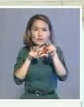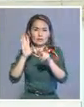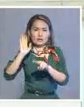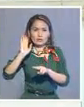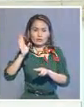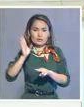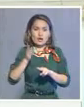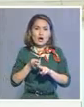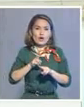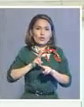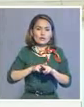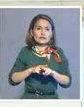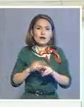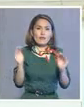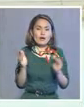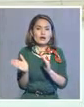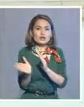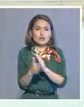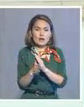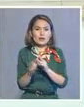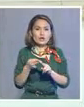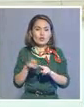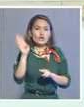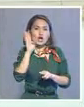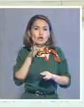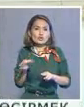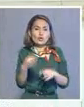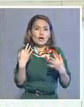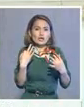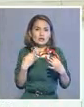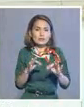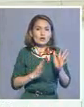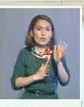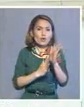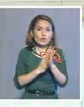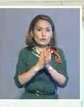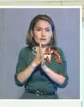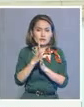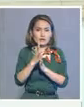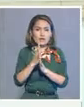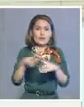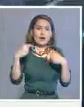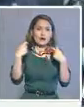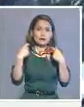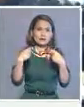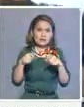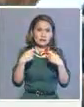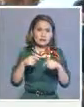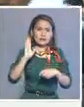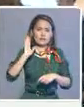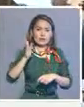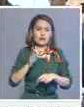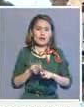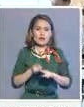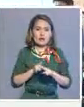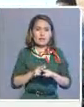Негізінде олар деген мына шабақтарын осы қожалықтан сатып алады да өсіріп, сосын сатып пайда көреді. Сәуірден